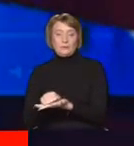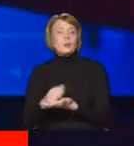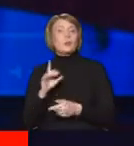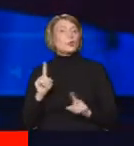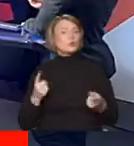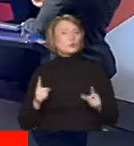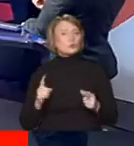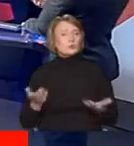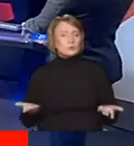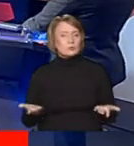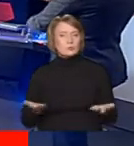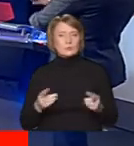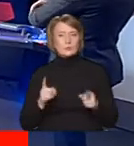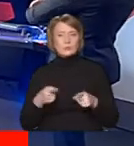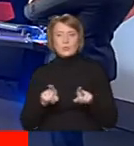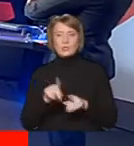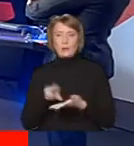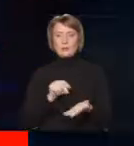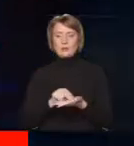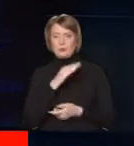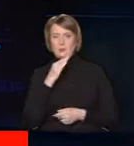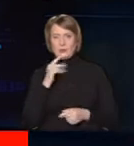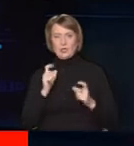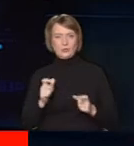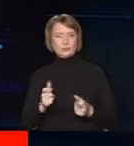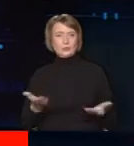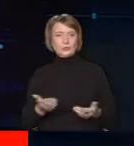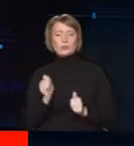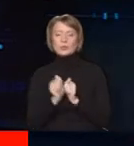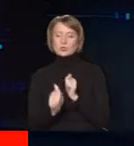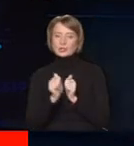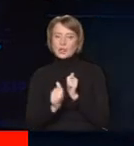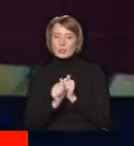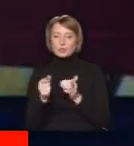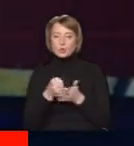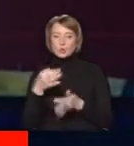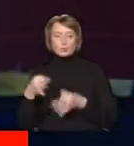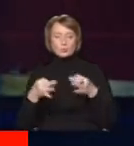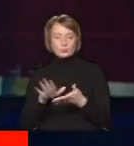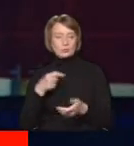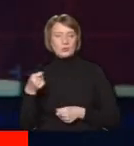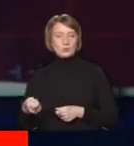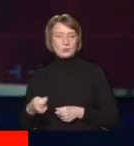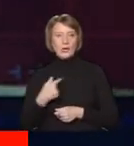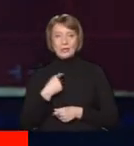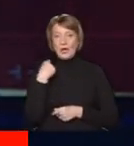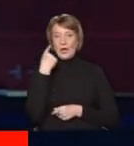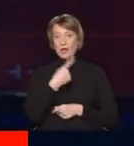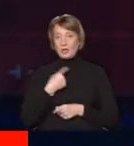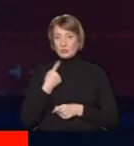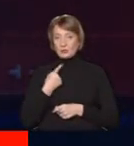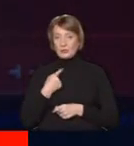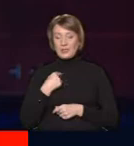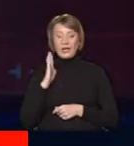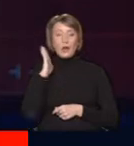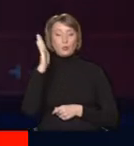чому до суду не доходить? От такі приклади кричущі. А воно дуже часто і доходить до суду, наприклад. Насправді, я особисто, як будучи народним